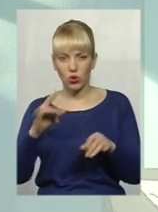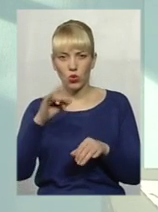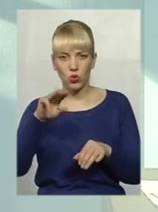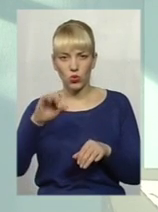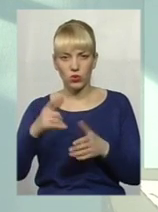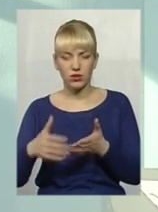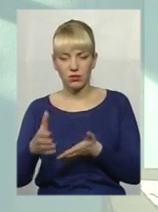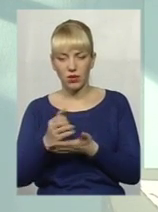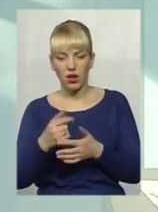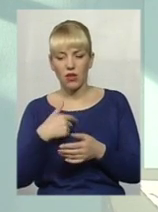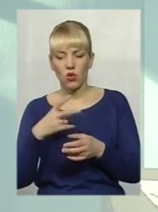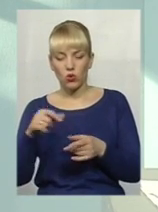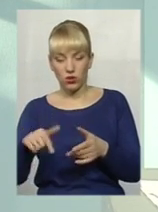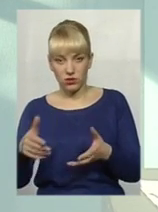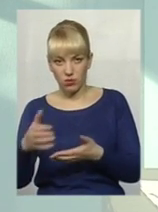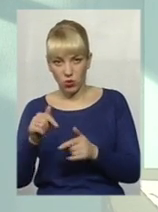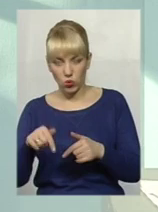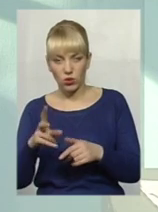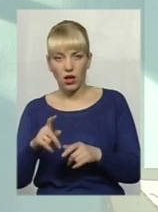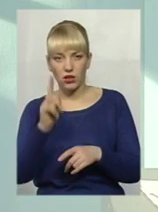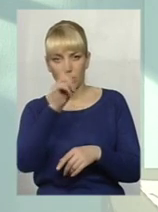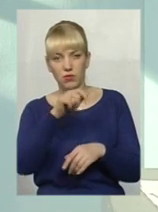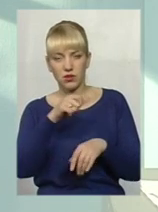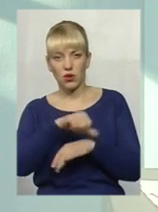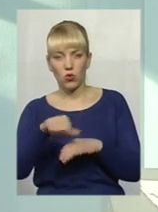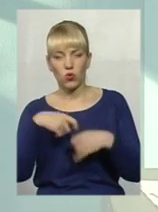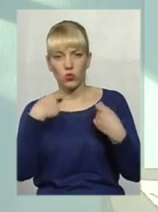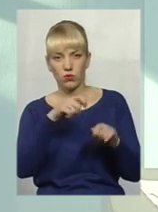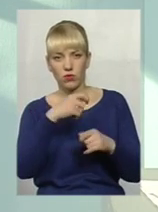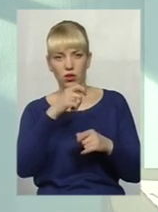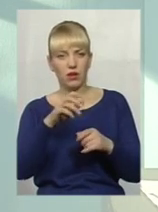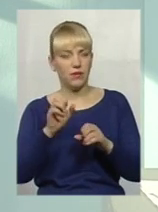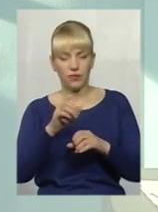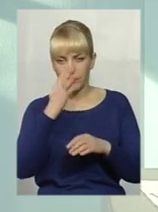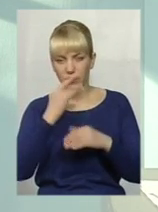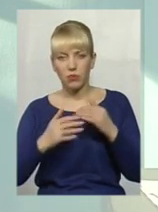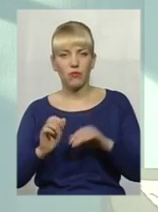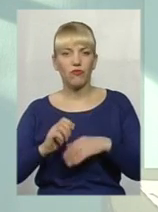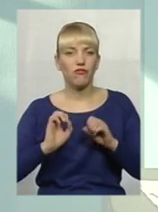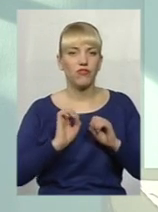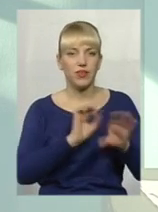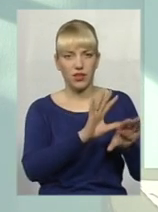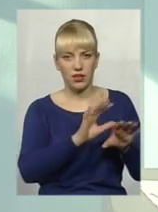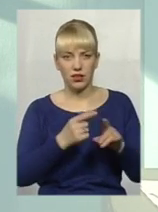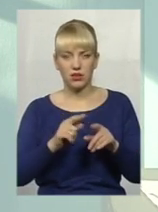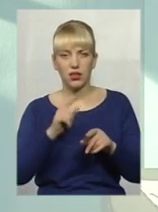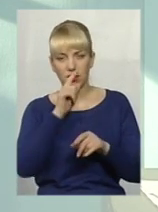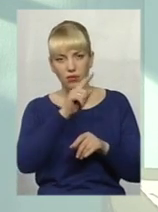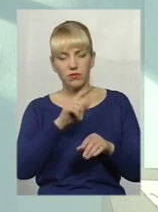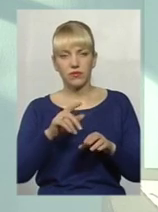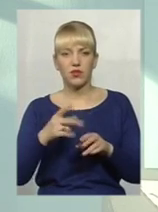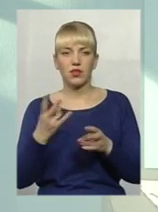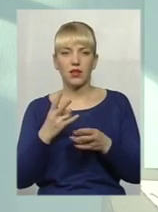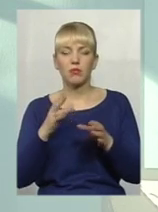щоб запрацювала система, спочатку зробити пункти реалізації, пункти відбору